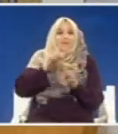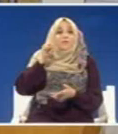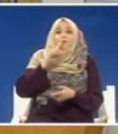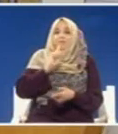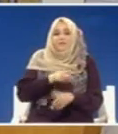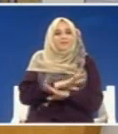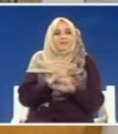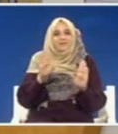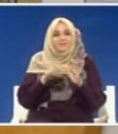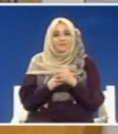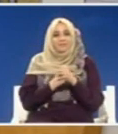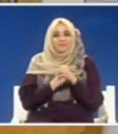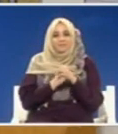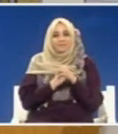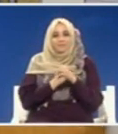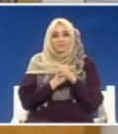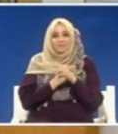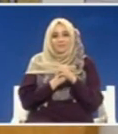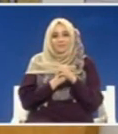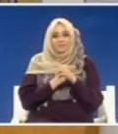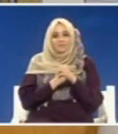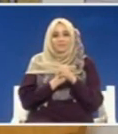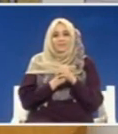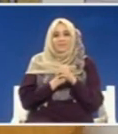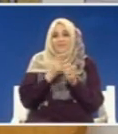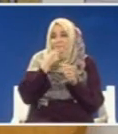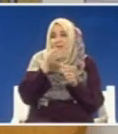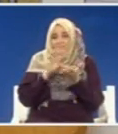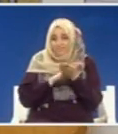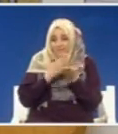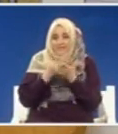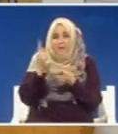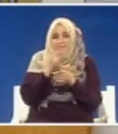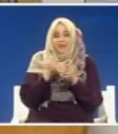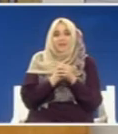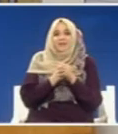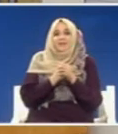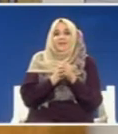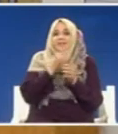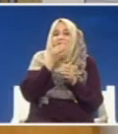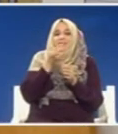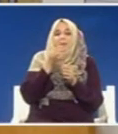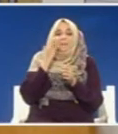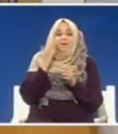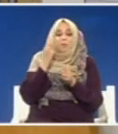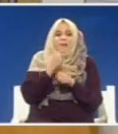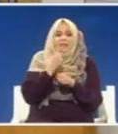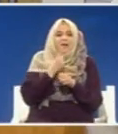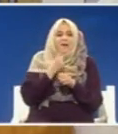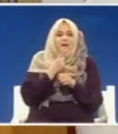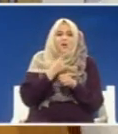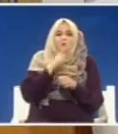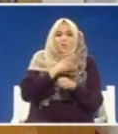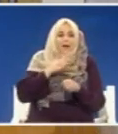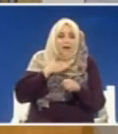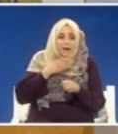يعني قال عبدي وكتشي تبغيت استمنيت نكي بغيغ ما إلا استعطي قوين بغيغ